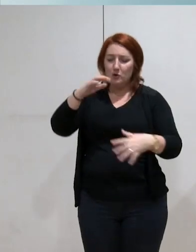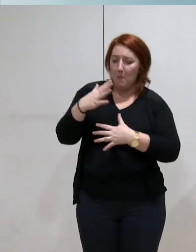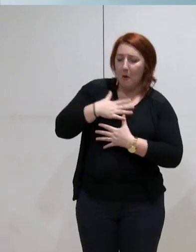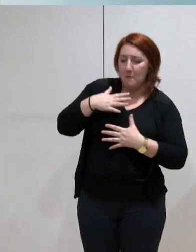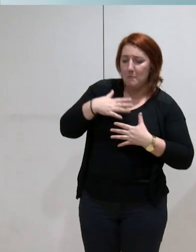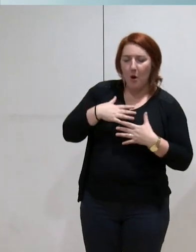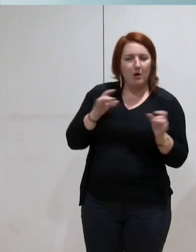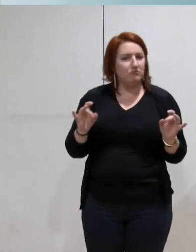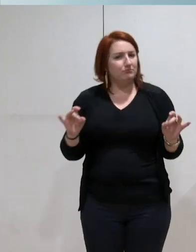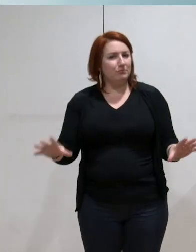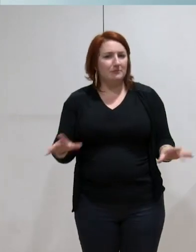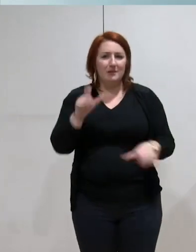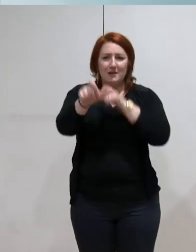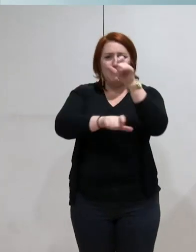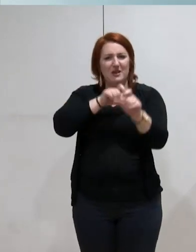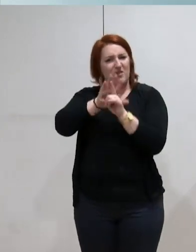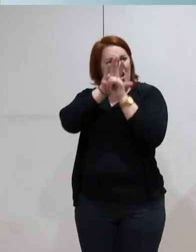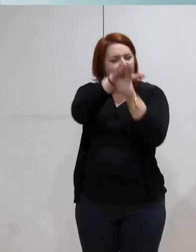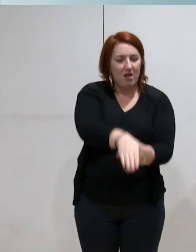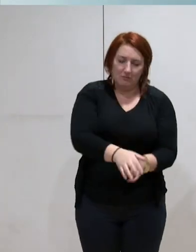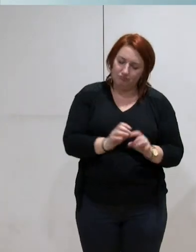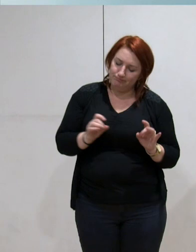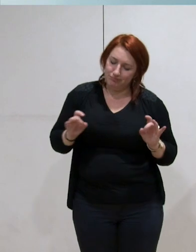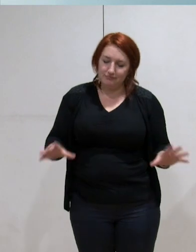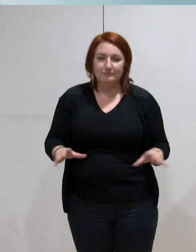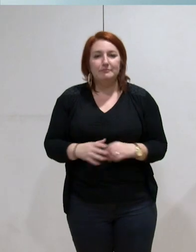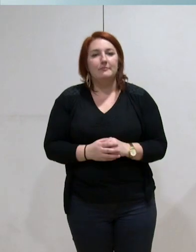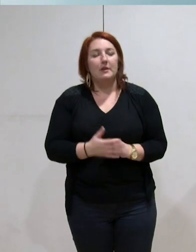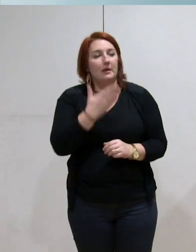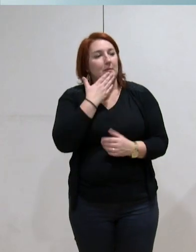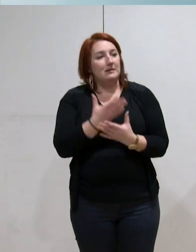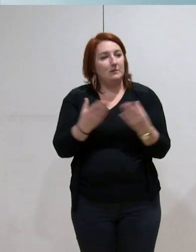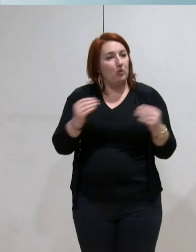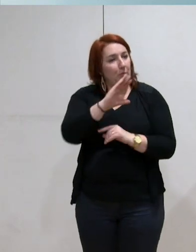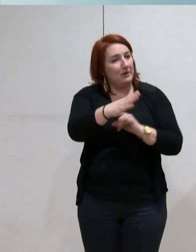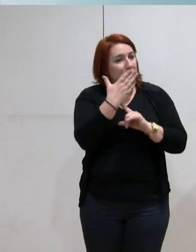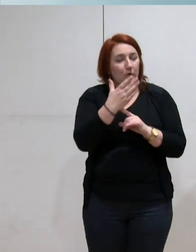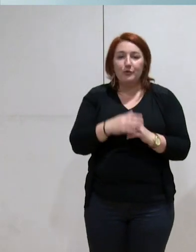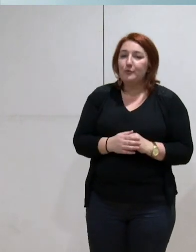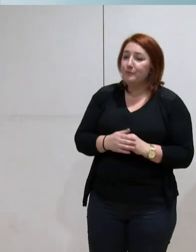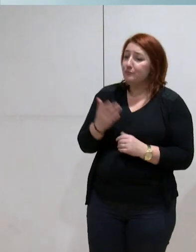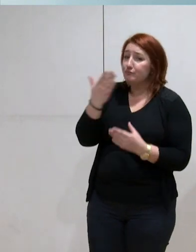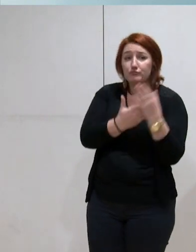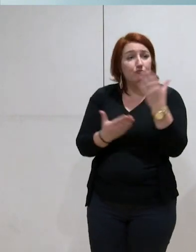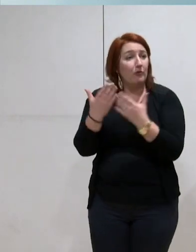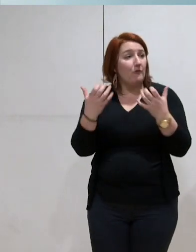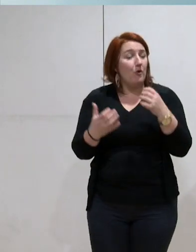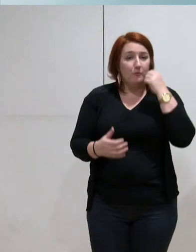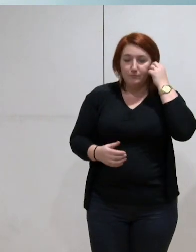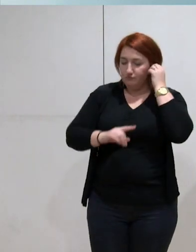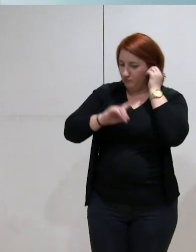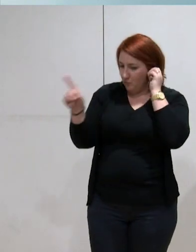de l'autre merci de votre écoute merci beaucoup pour cette présentation y y a-t-il des prises de parole